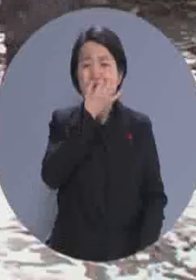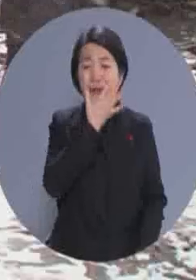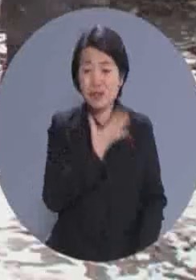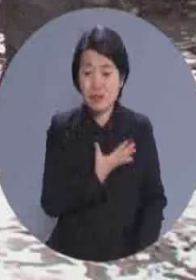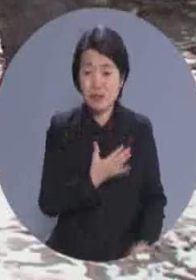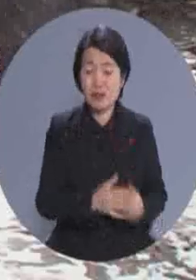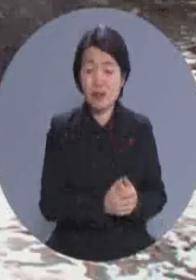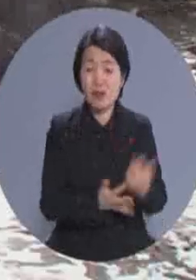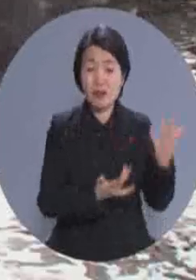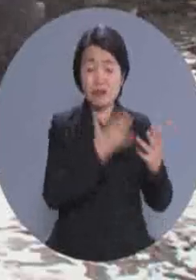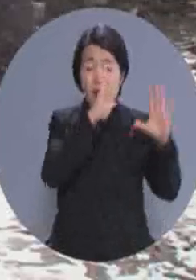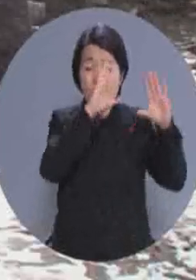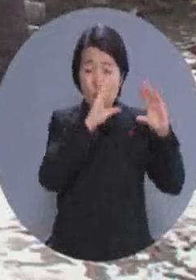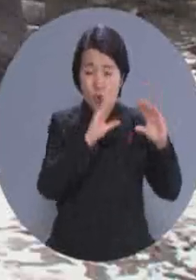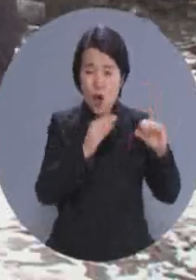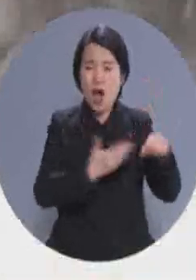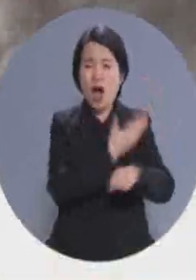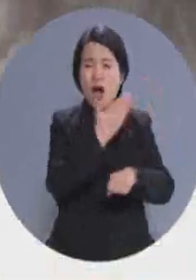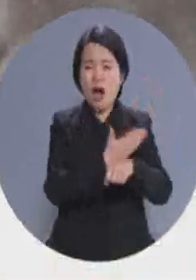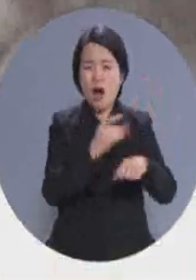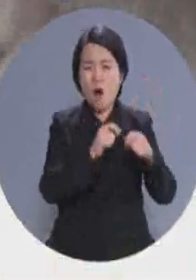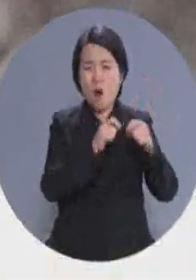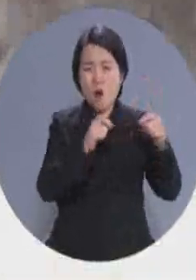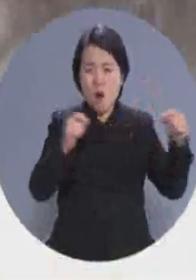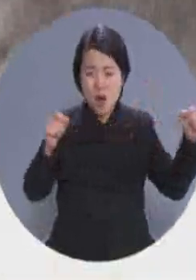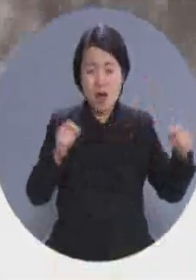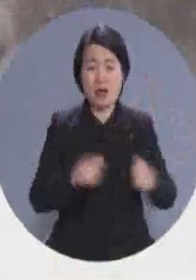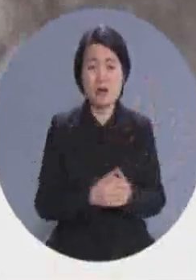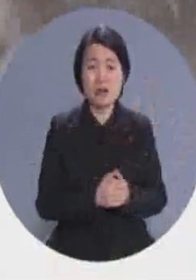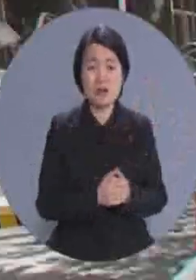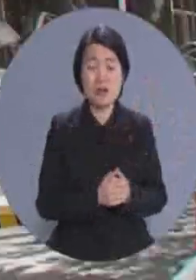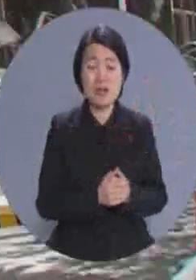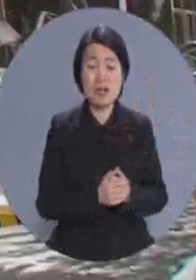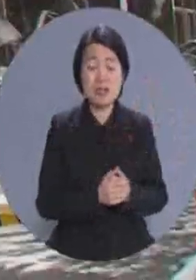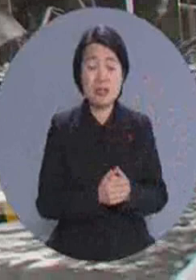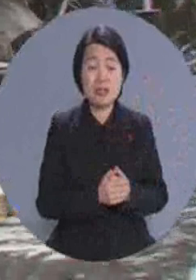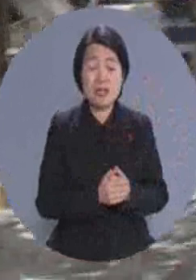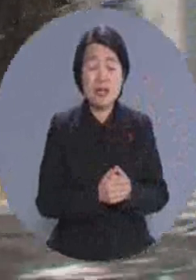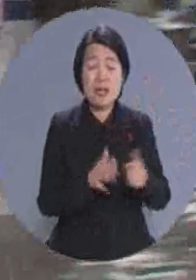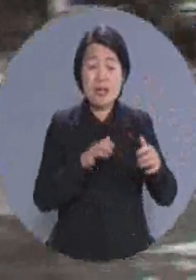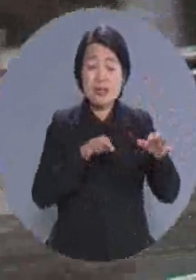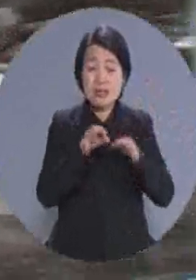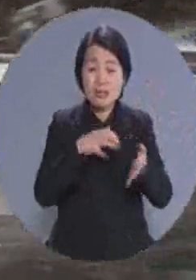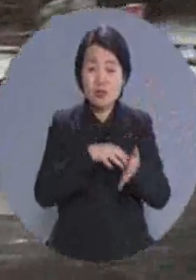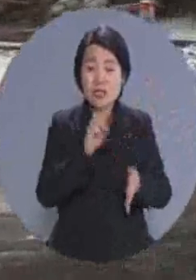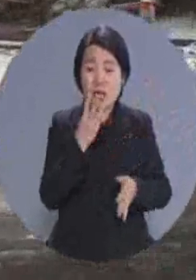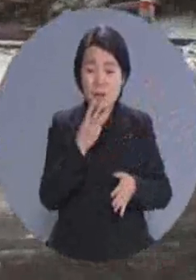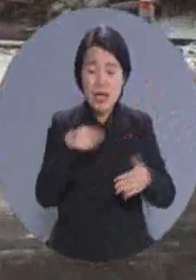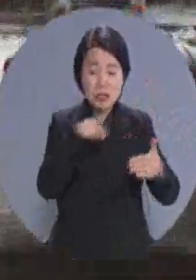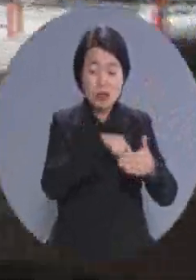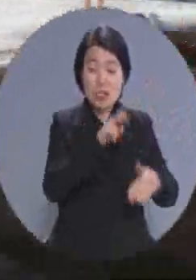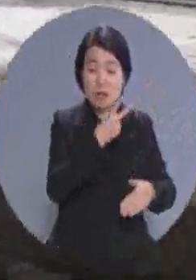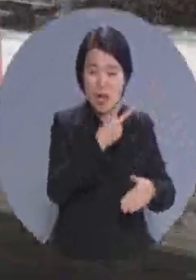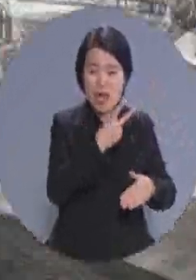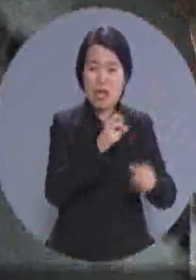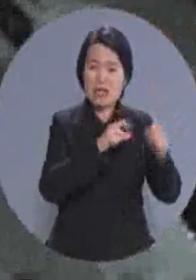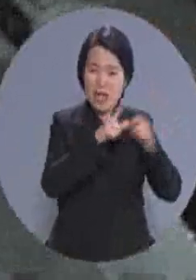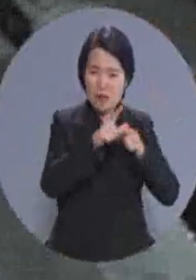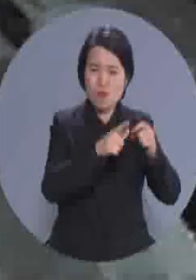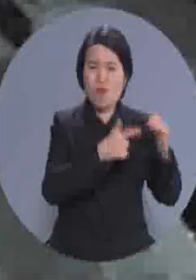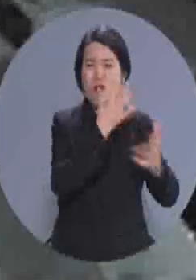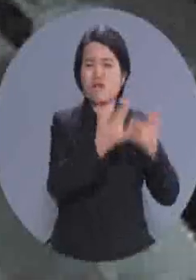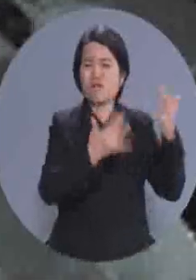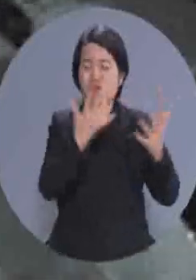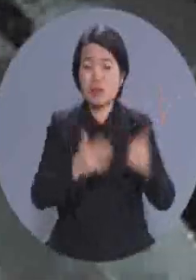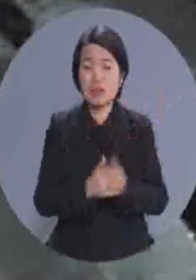겪었습니다 잡기까지 총 시간이 걸렸고 전포 300곳 중 200여 곳이 불에 탔습니다 지난